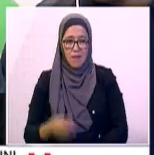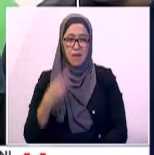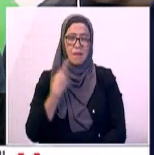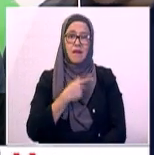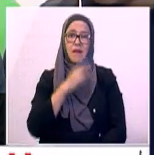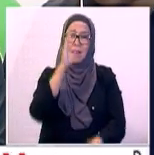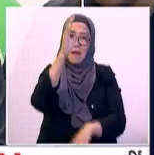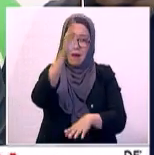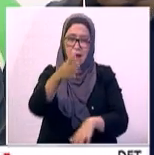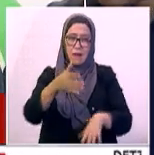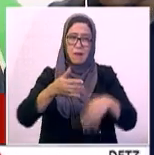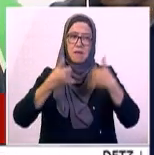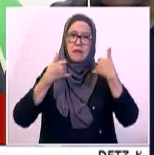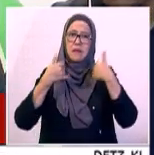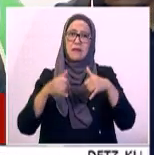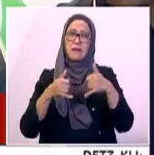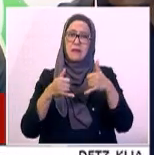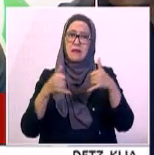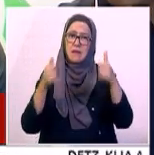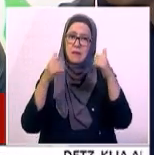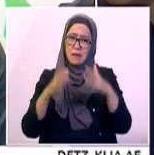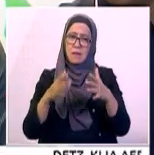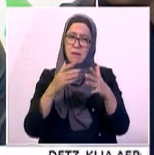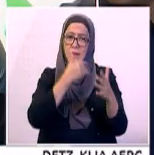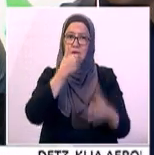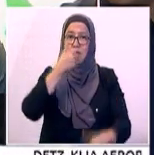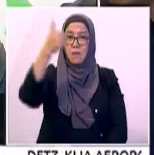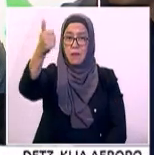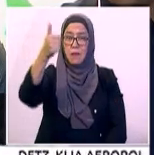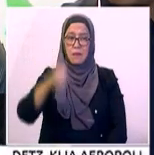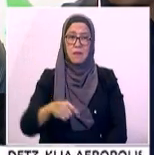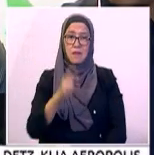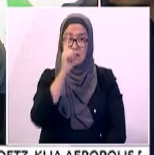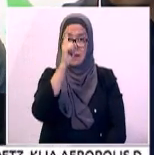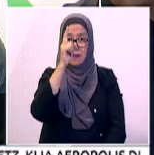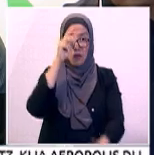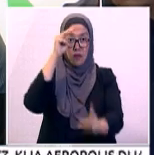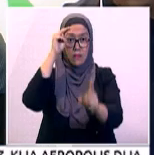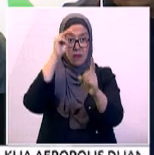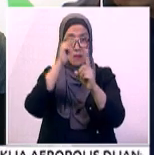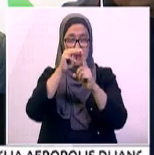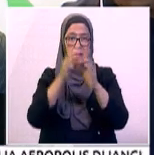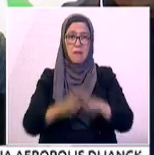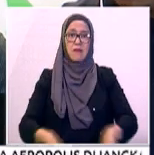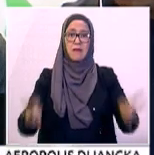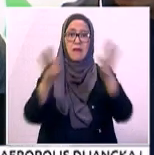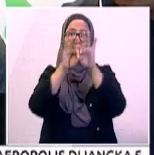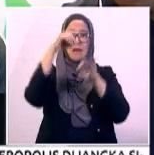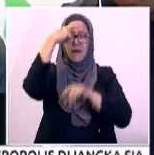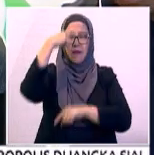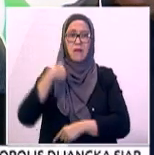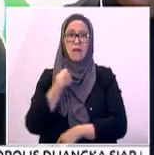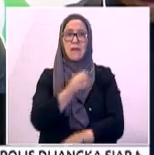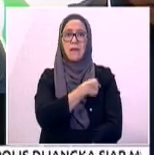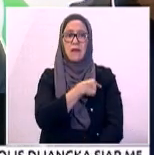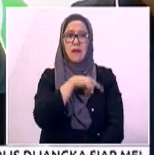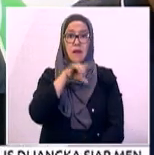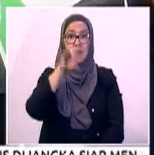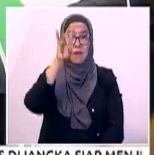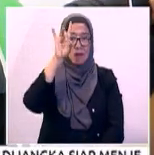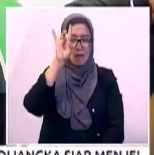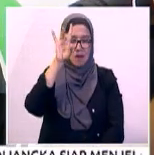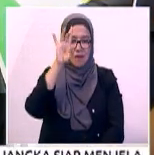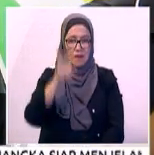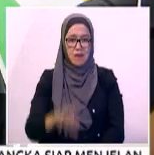akan buat yang terbaik dan satu misi lagi yang penting bagi kami, insyaAllah kami